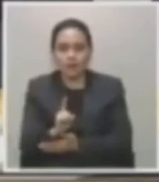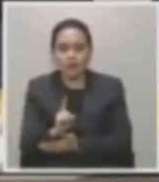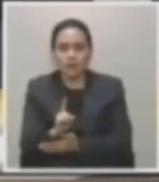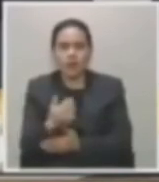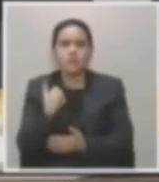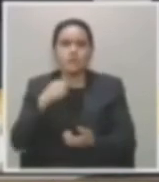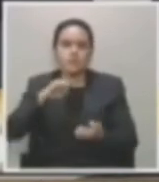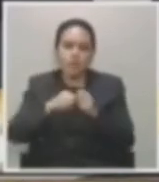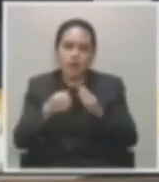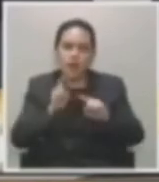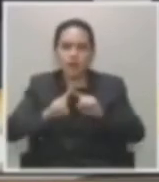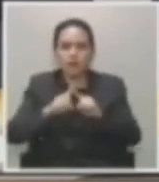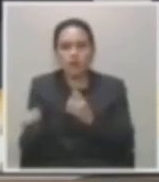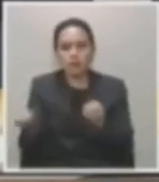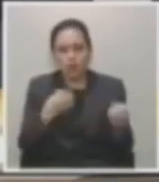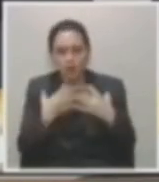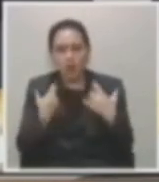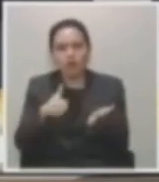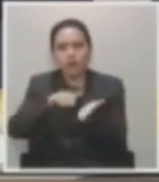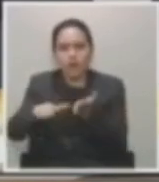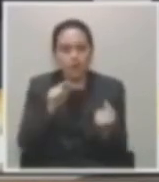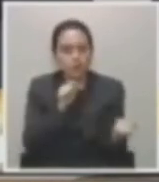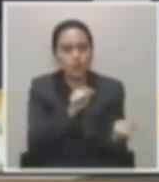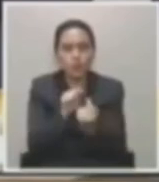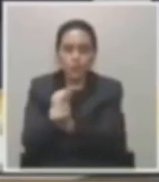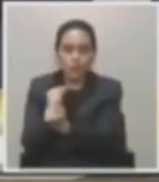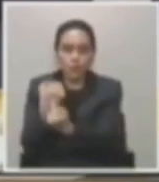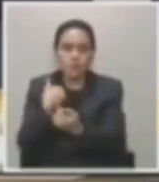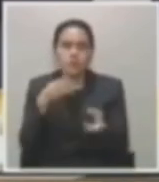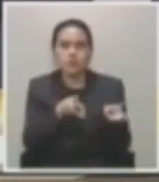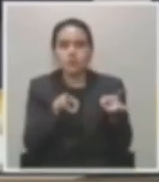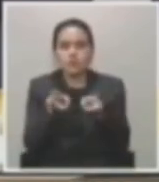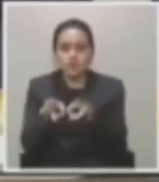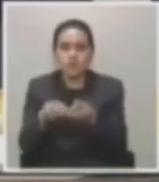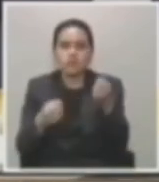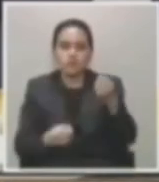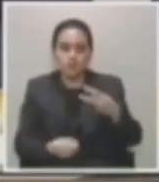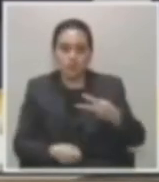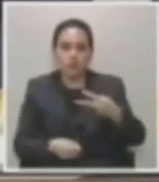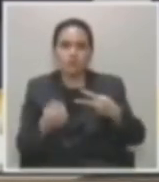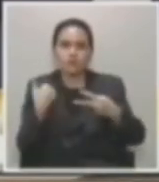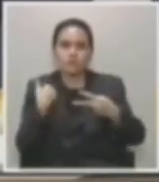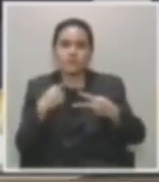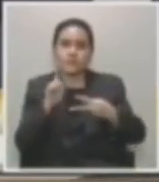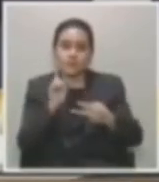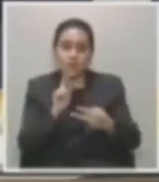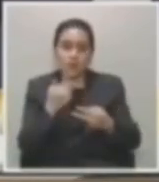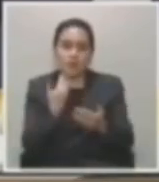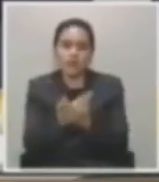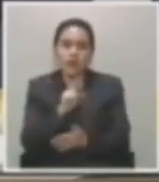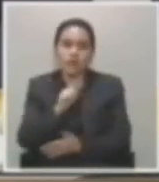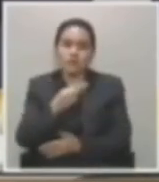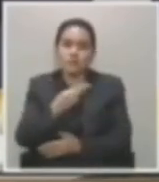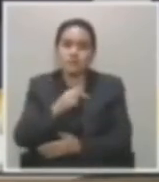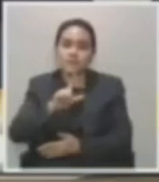ญหาแล้วก็แก้ไขให้ถูกต้องนะครับโดยนำเสนอ2ทางด้วยกันก็คือในวงเงิน1ล้าน 10,000 ล้านบาทนั้นให้แ